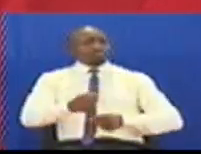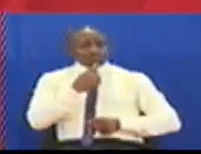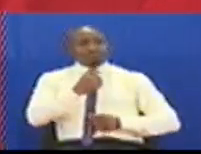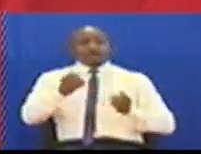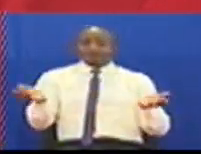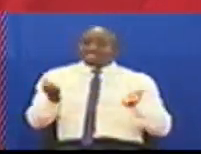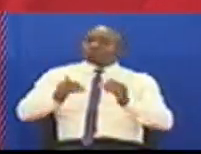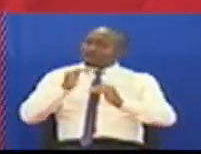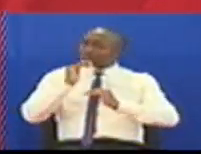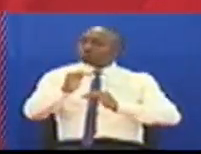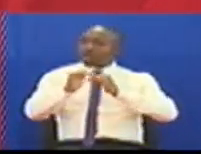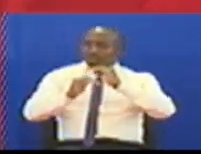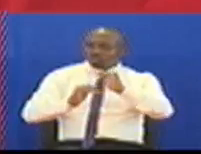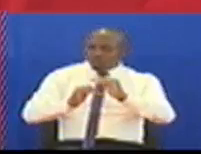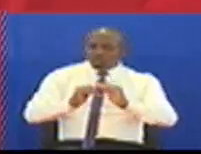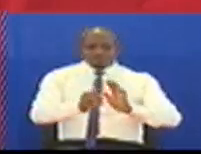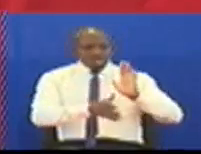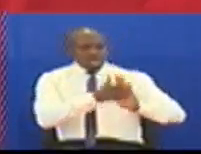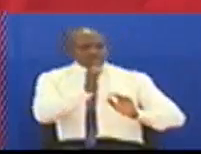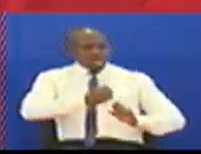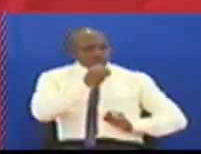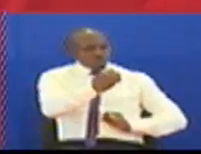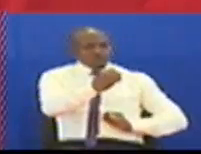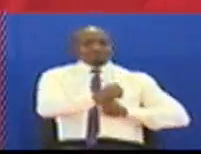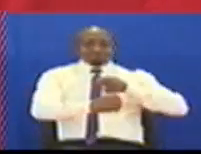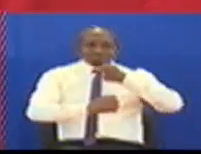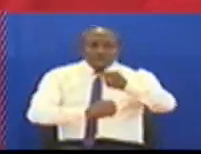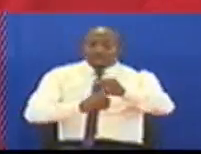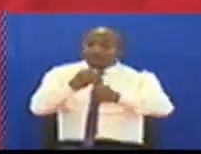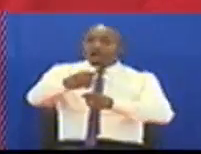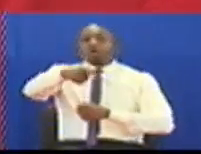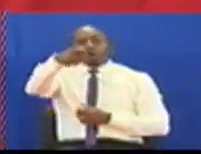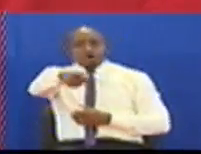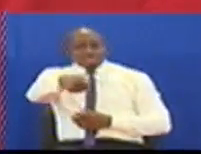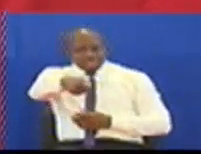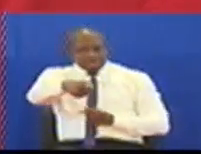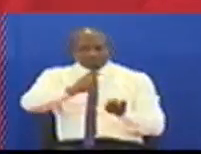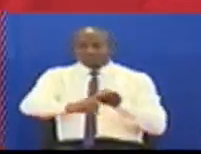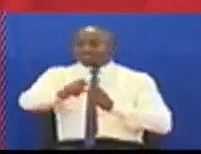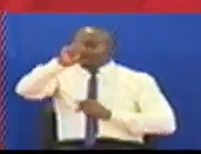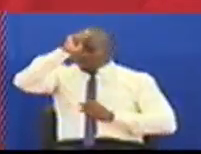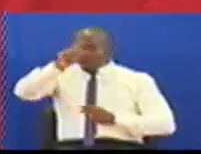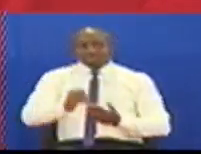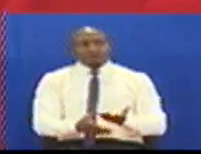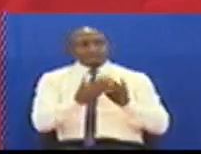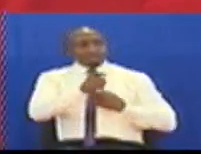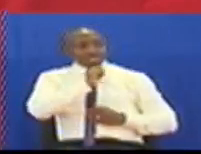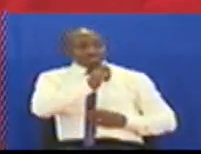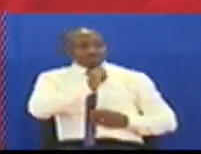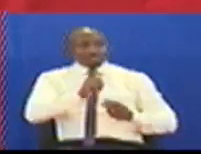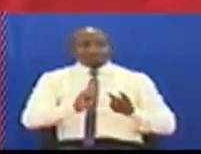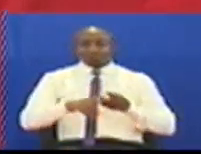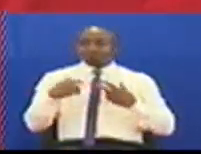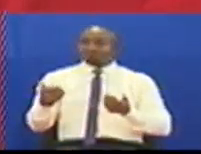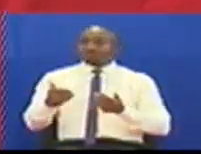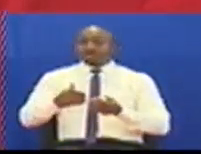ni hatua kwa hatua? Hatua moja huanzisha hatua nyingine. Hongereni sana. Mheshimiwa Naibu Spika, ukamilishaji wa